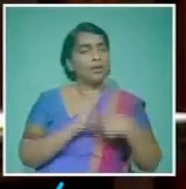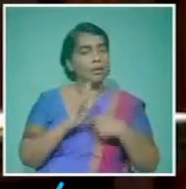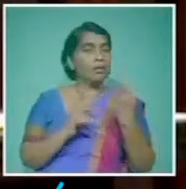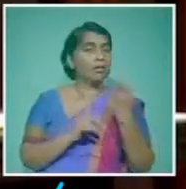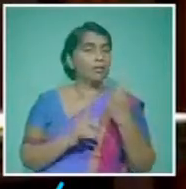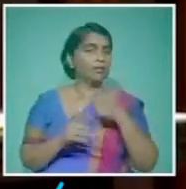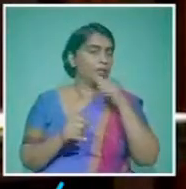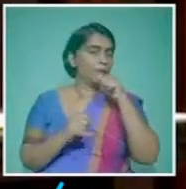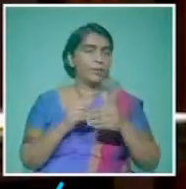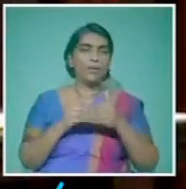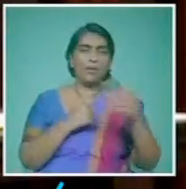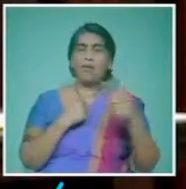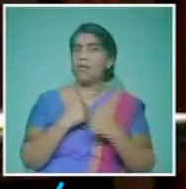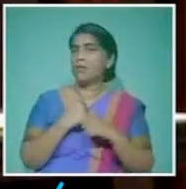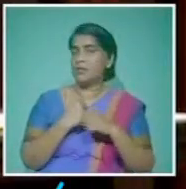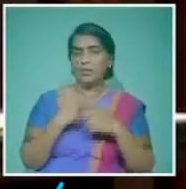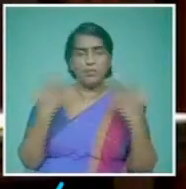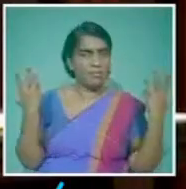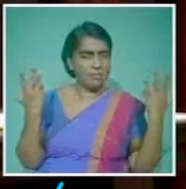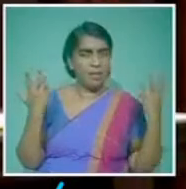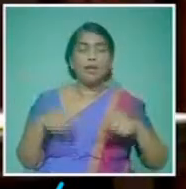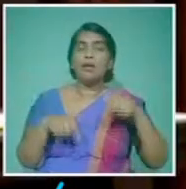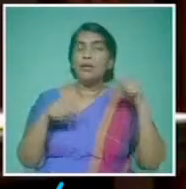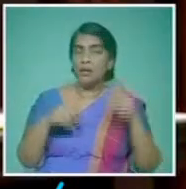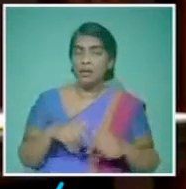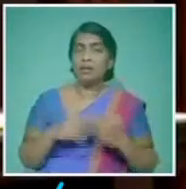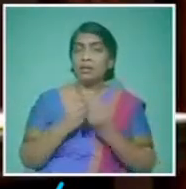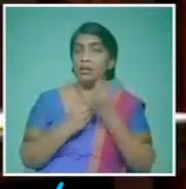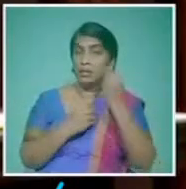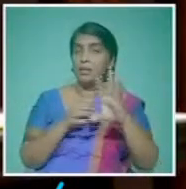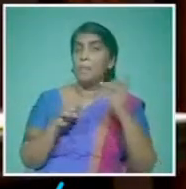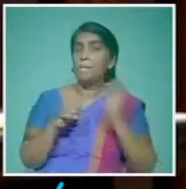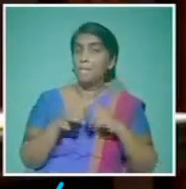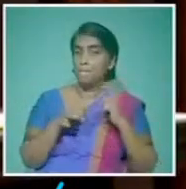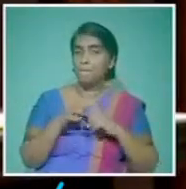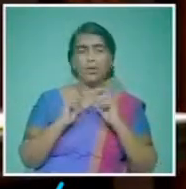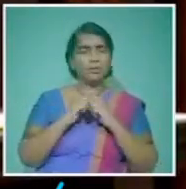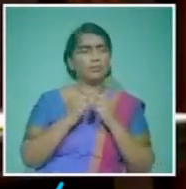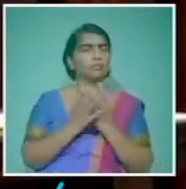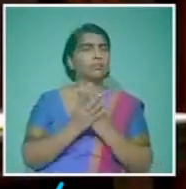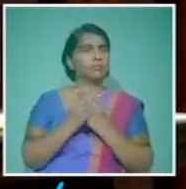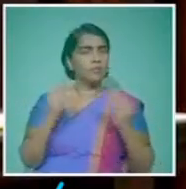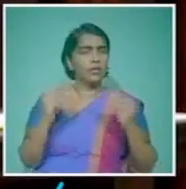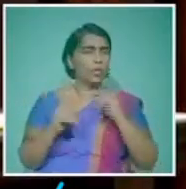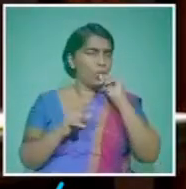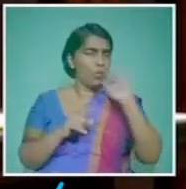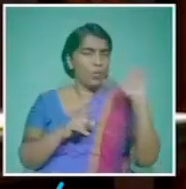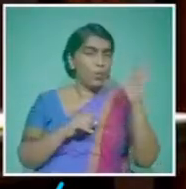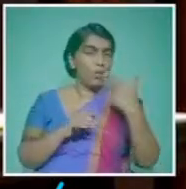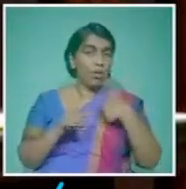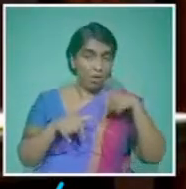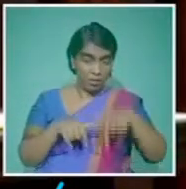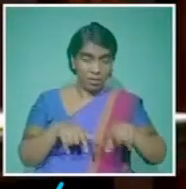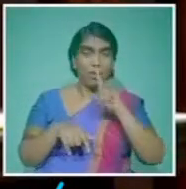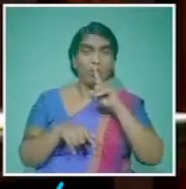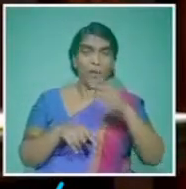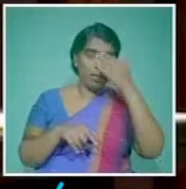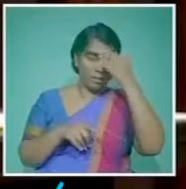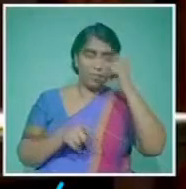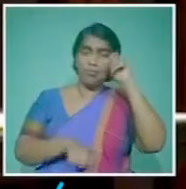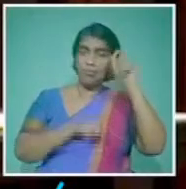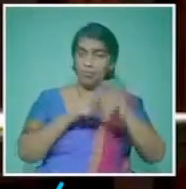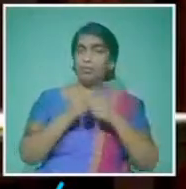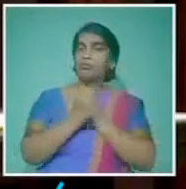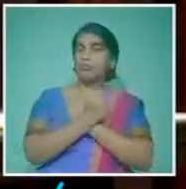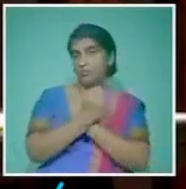ආර්ථිකය කවදාවත් හදන්න බෑ. අද වෙනතුරු දෙන්න තියෙන ප්‍රශ්න වලට දෙන්න තියෙන විසඳුම් වලට කවුරු හරි එක්කෙනෙක් අද වෙනකල් කියනවා තියෙනවා දෙමළ දේශපාලන